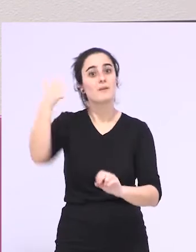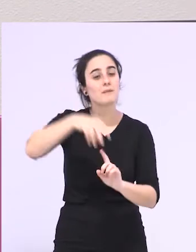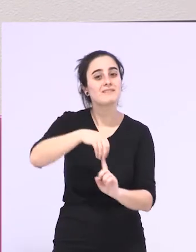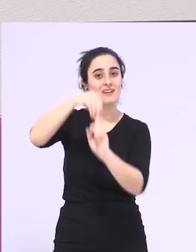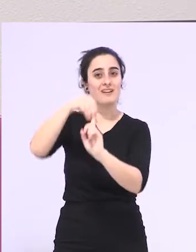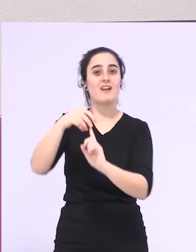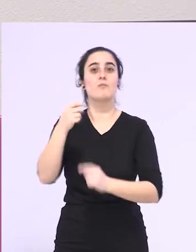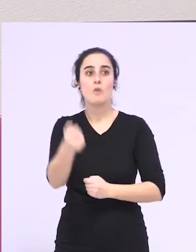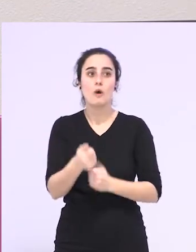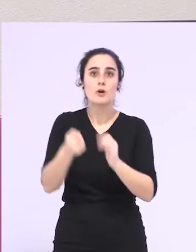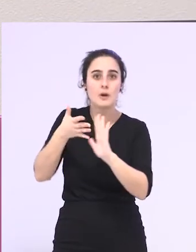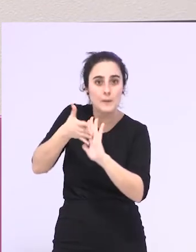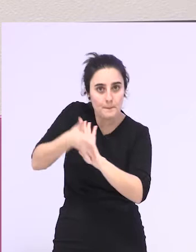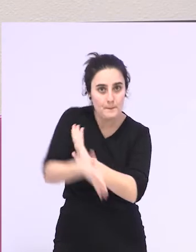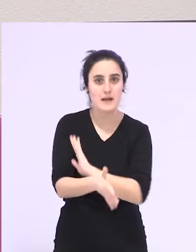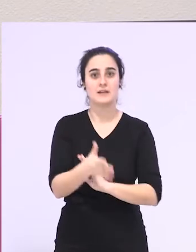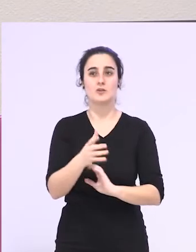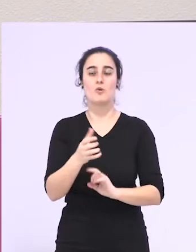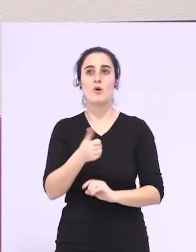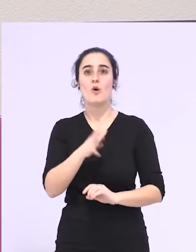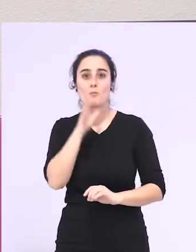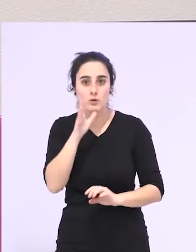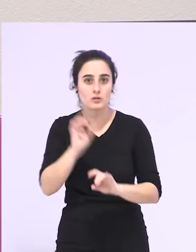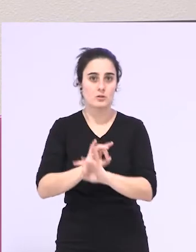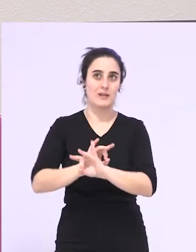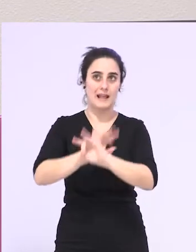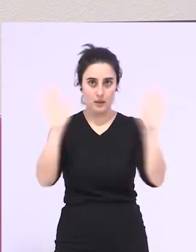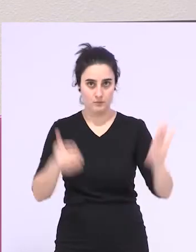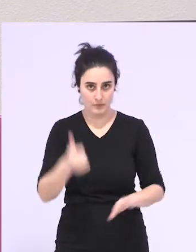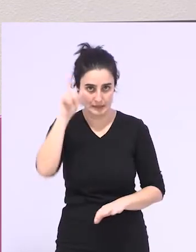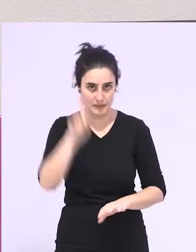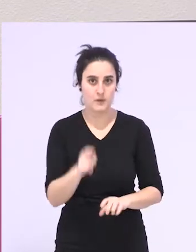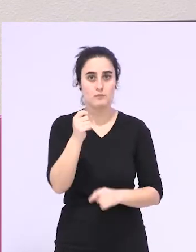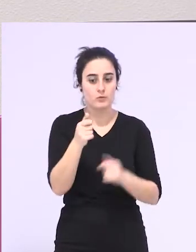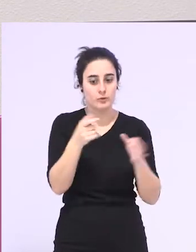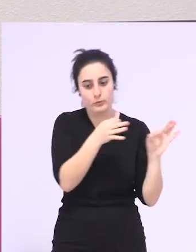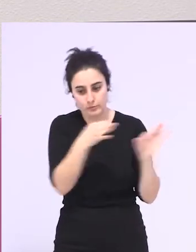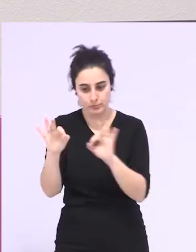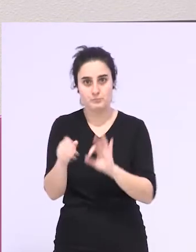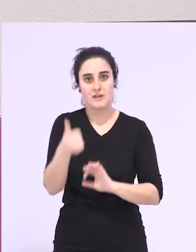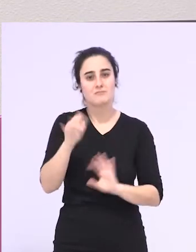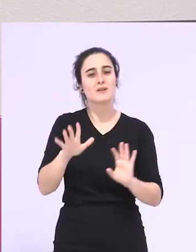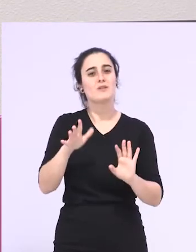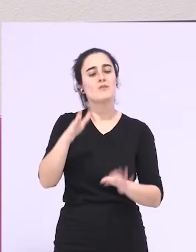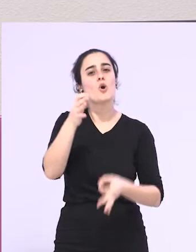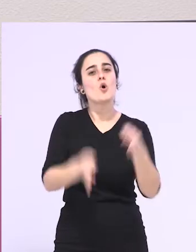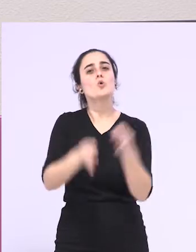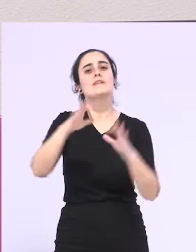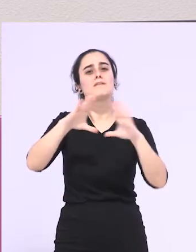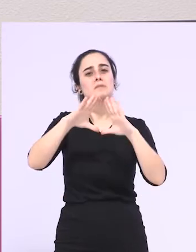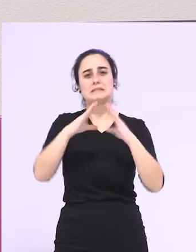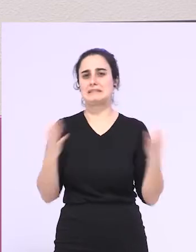gero eta garbiago daukagu zergatik, alderdi gehiagotan ari gara fokoa jartzen, baina zer litzateke justizia feminista bat,